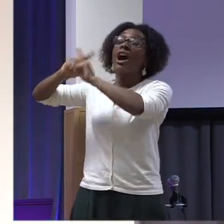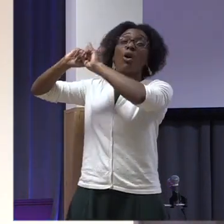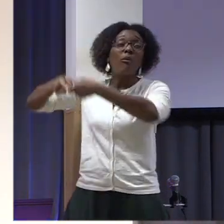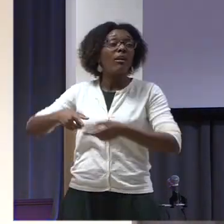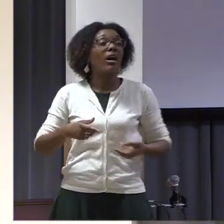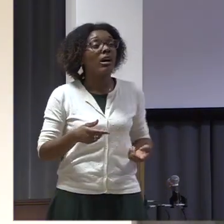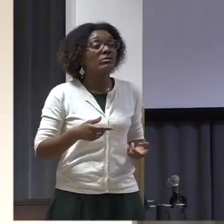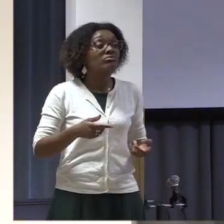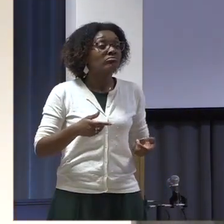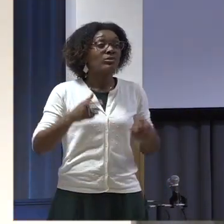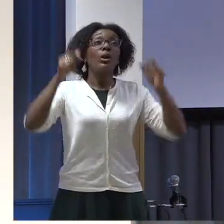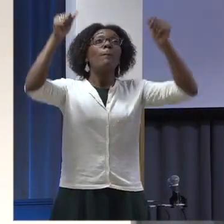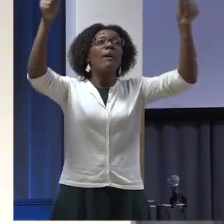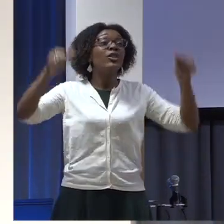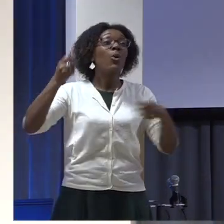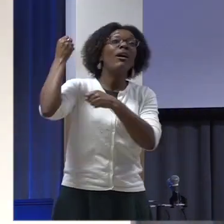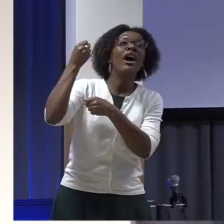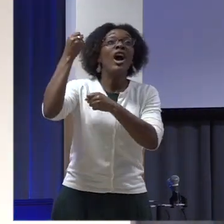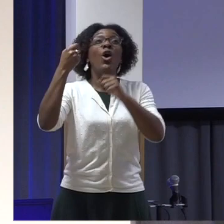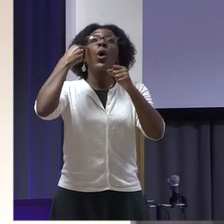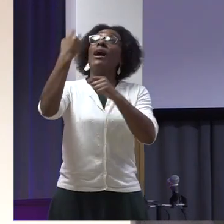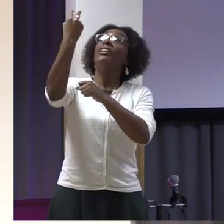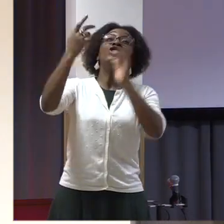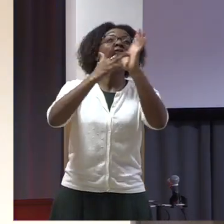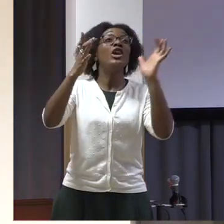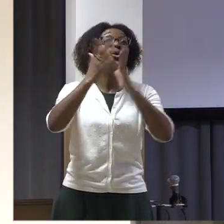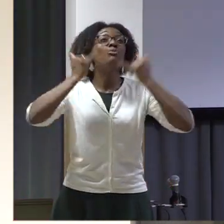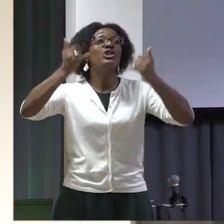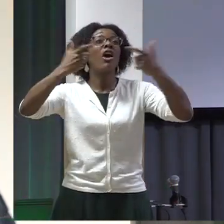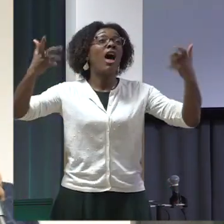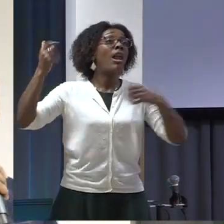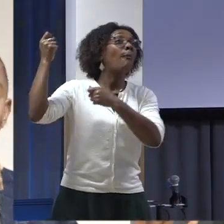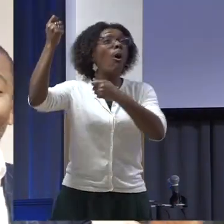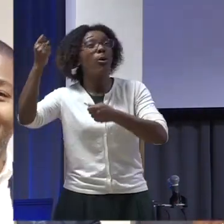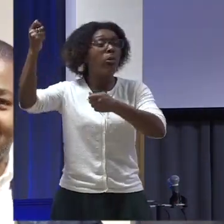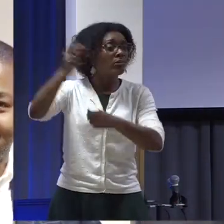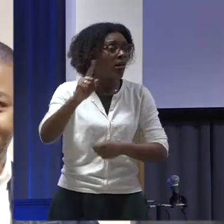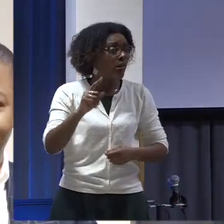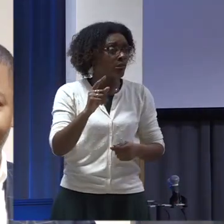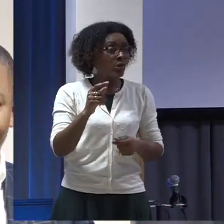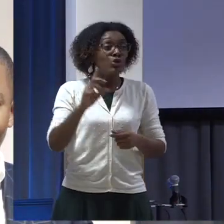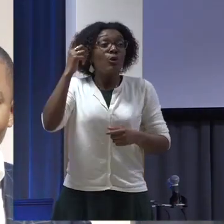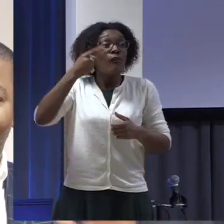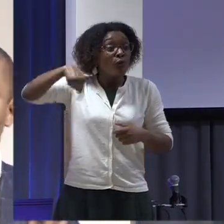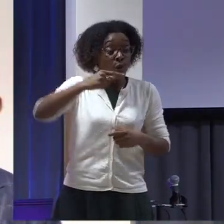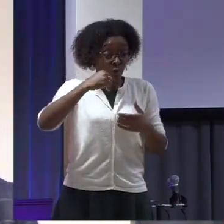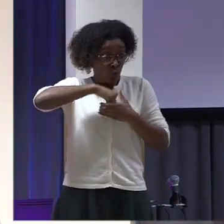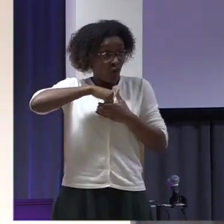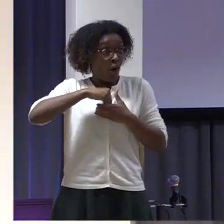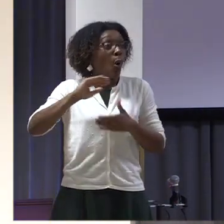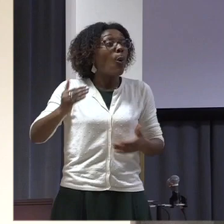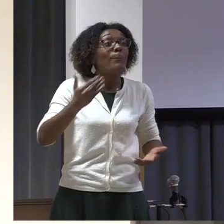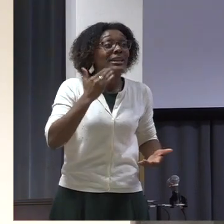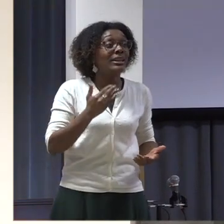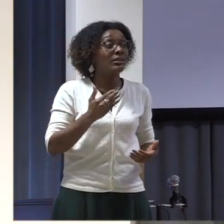de panneaux publics drg a simplement besoin de quelques personnes qui obéissent tu as besoin d'une